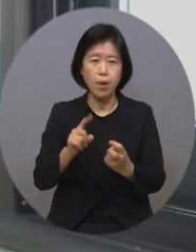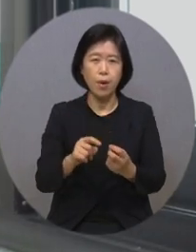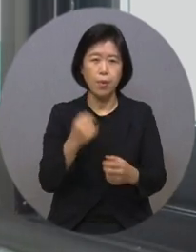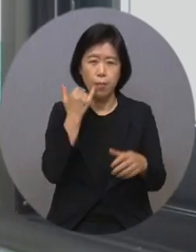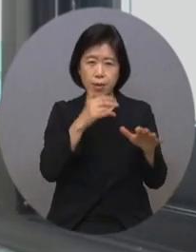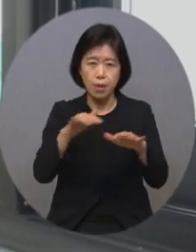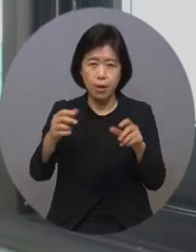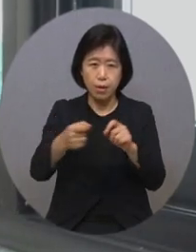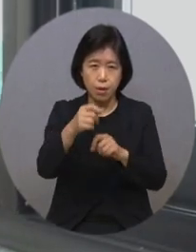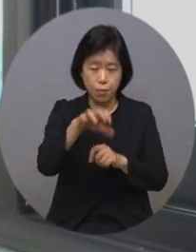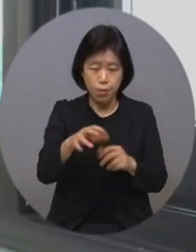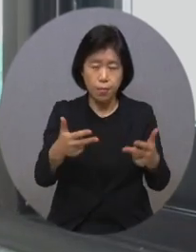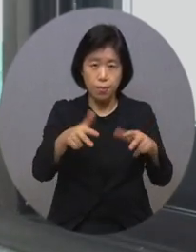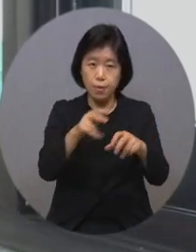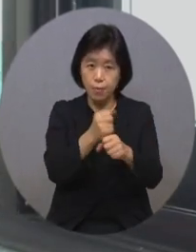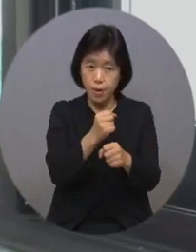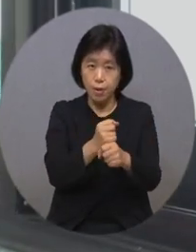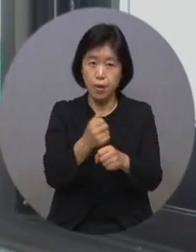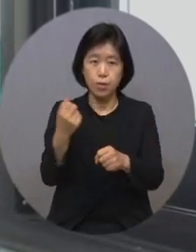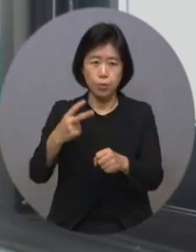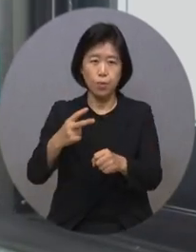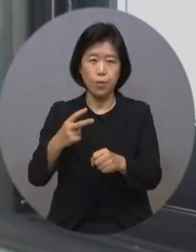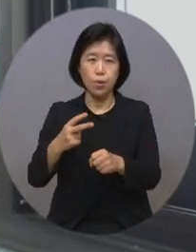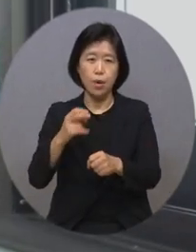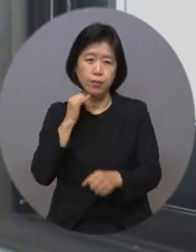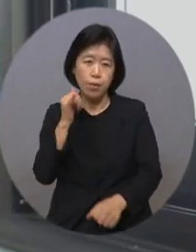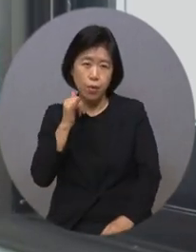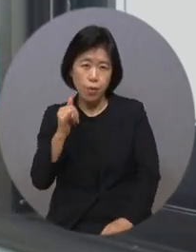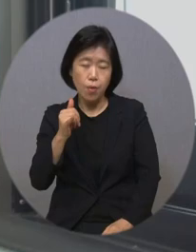조성, 주포면 민생콜센터 운영,